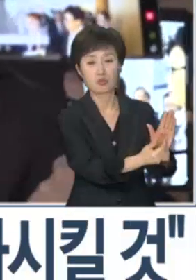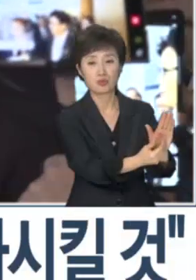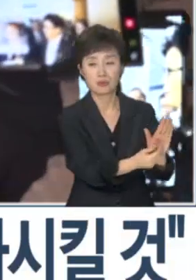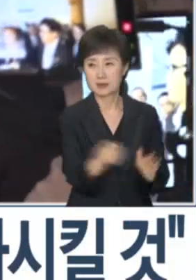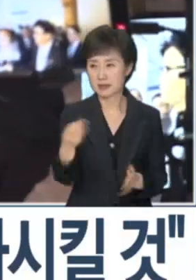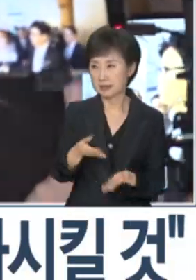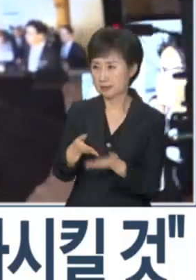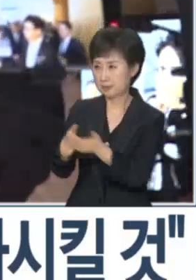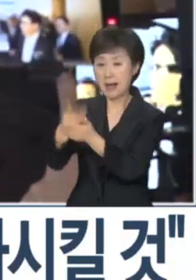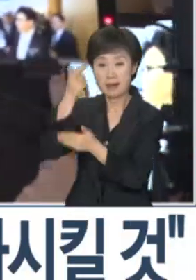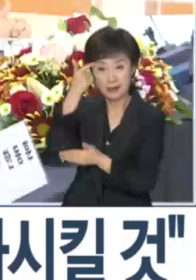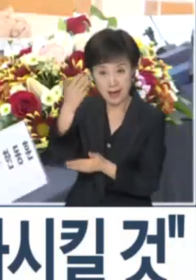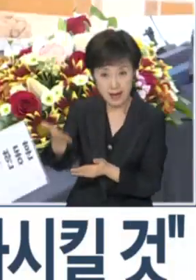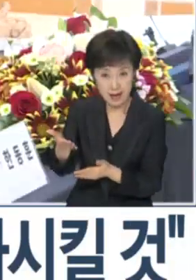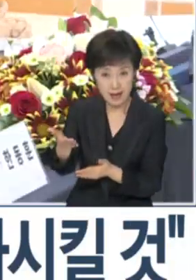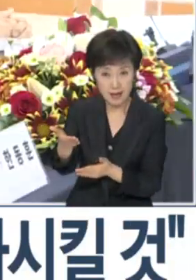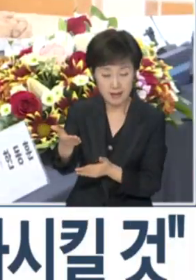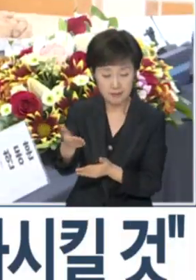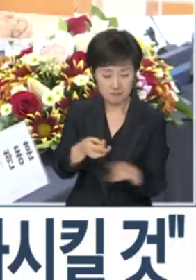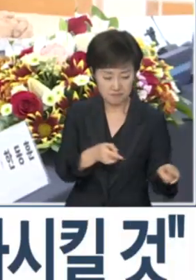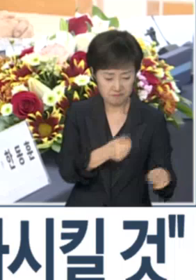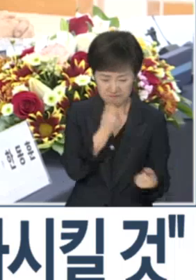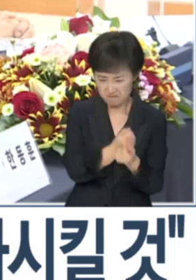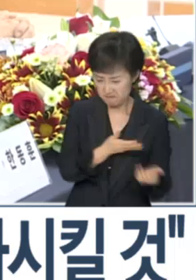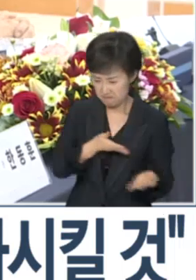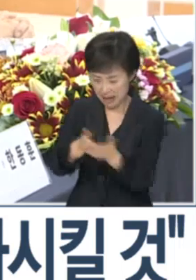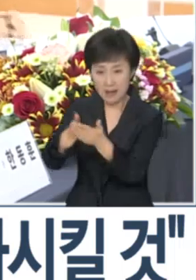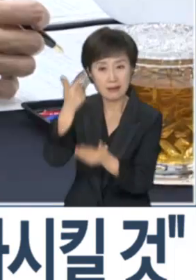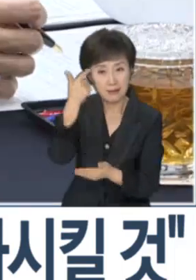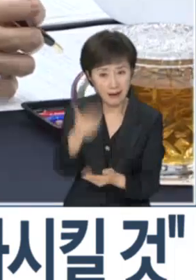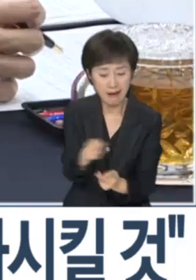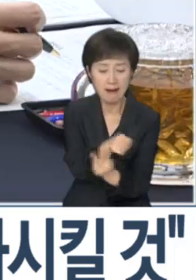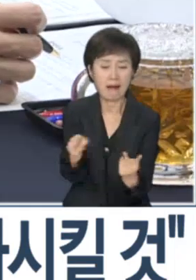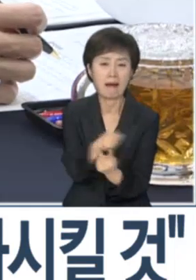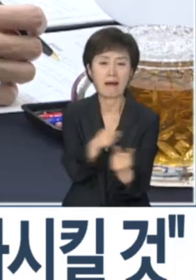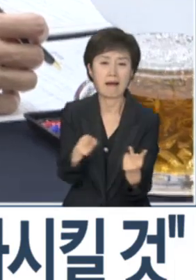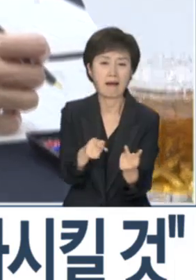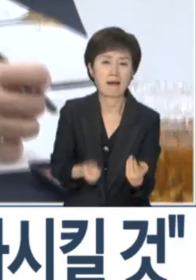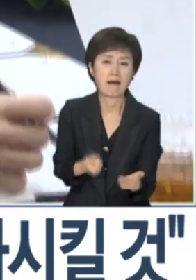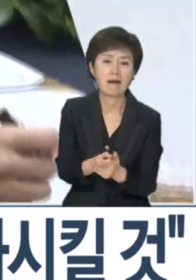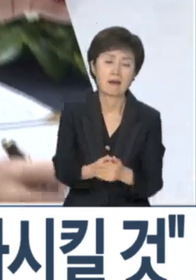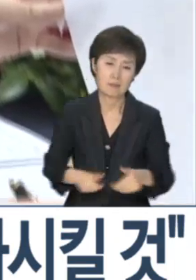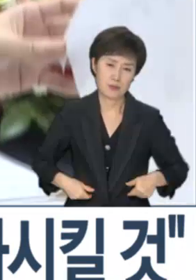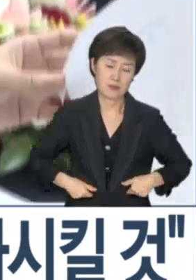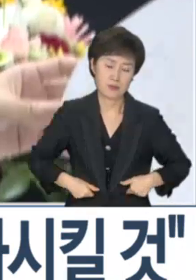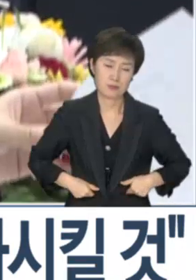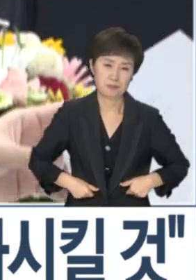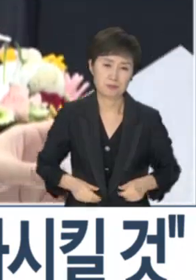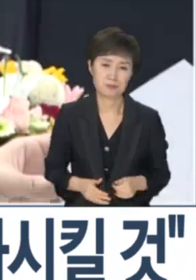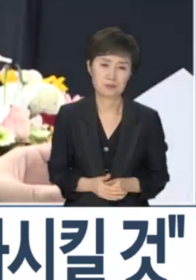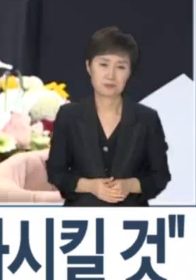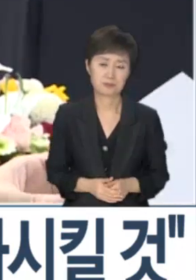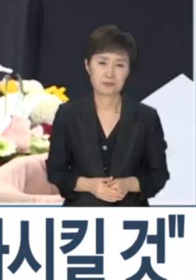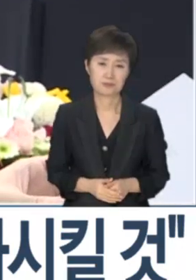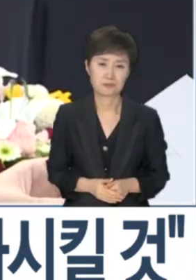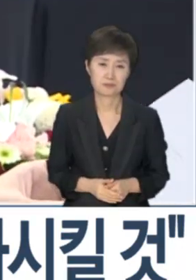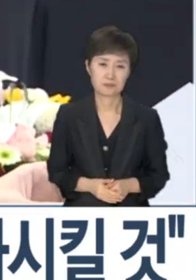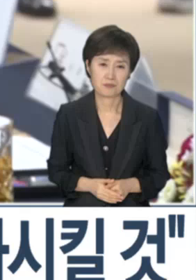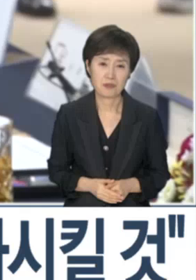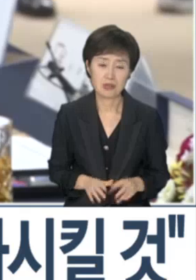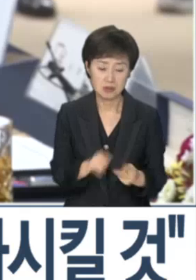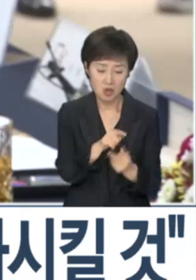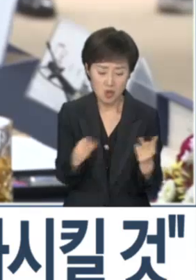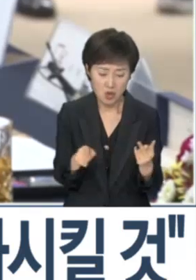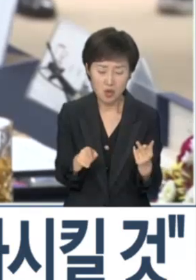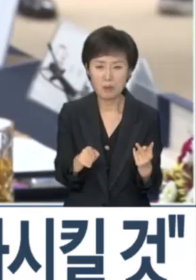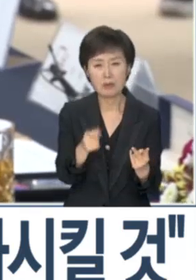아니면 정면 돌파할 것이냐, 이 두 가지를 놓고 정치적 결단이 저는 필요하다고 생각이 들고, 둘 다 어떤 리스크는